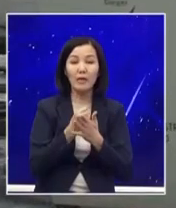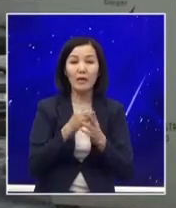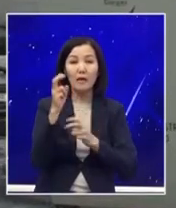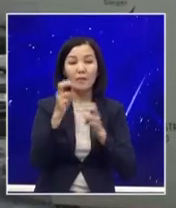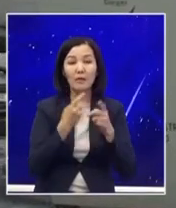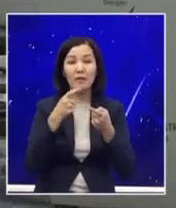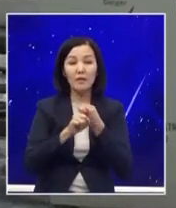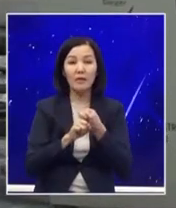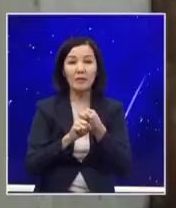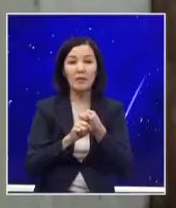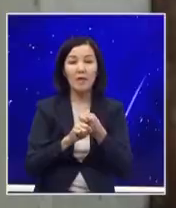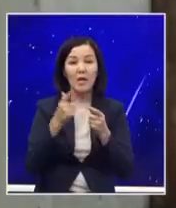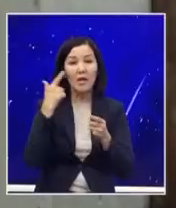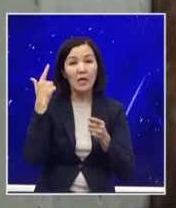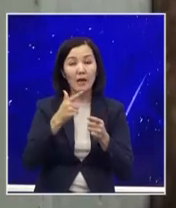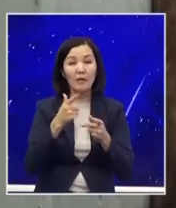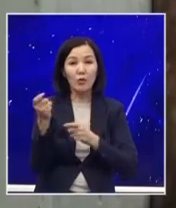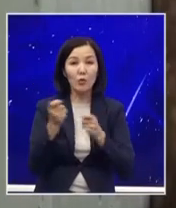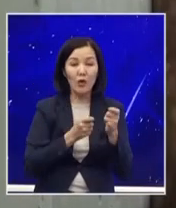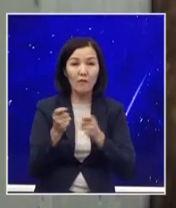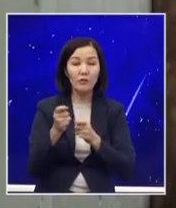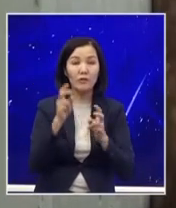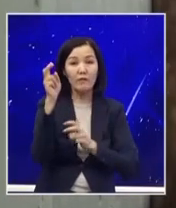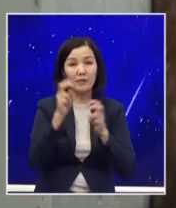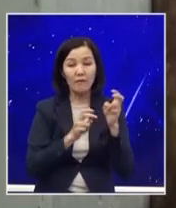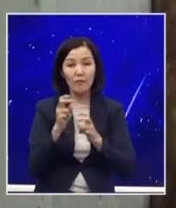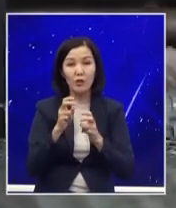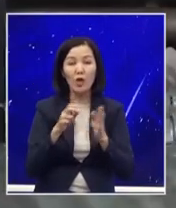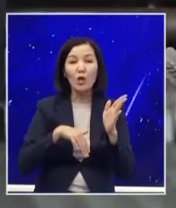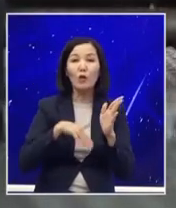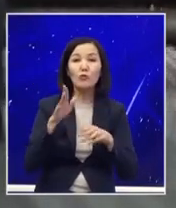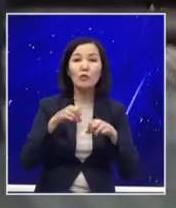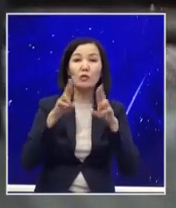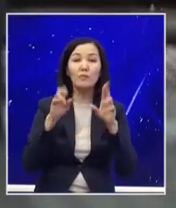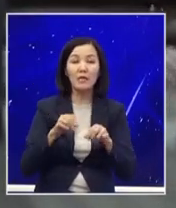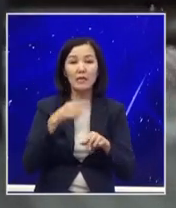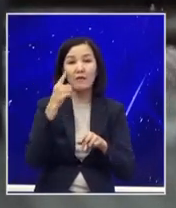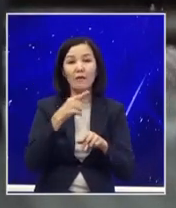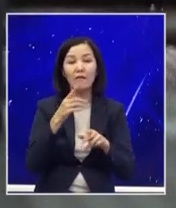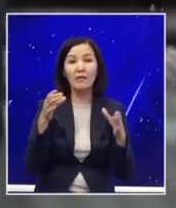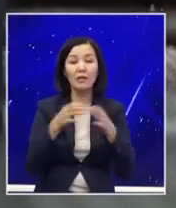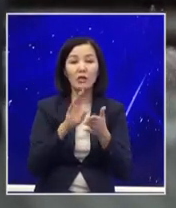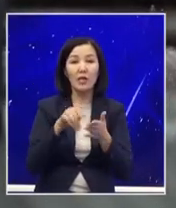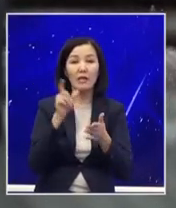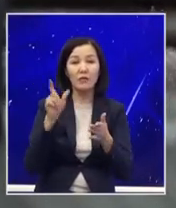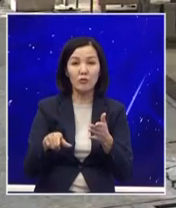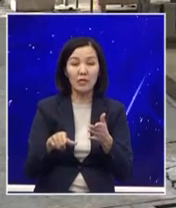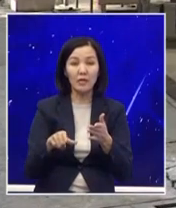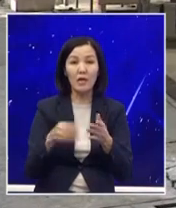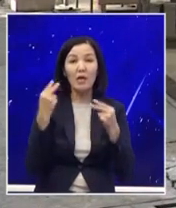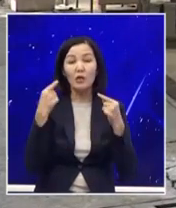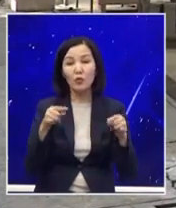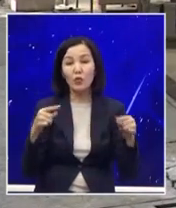всего связываю с грамотной работой руководства завода и квалифицированных кадров, говорит начальник участка. Он, как и